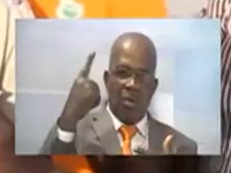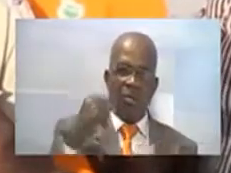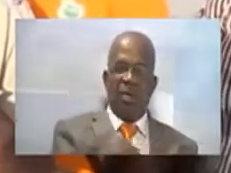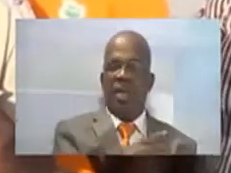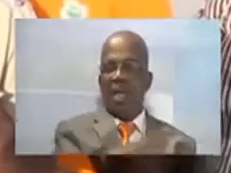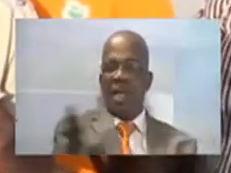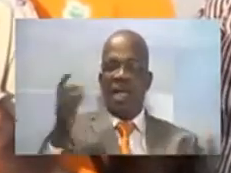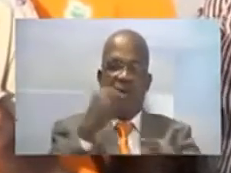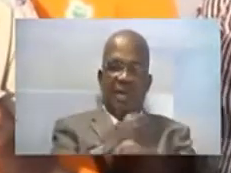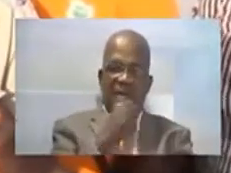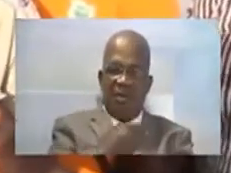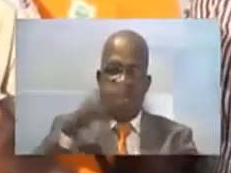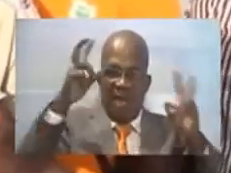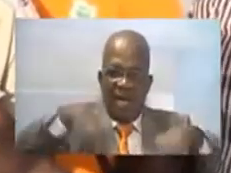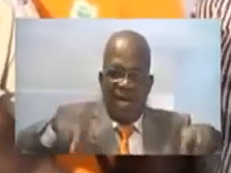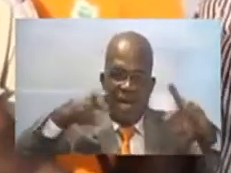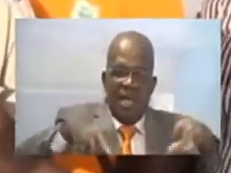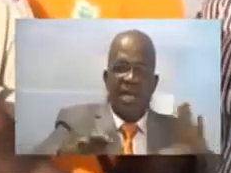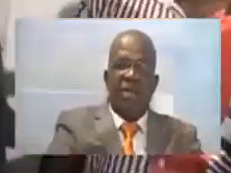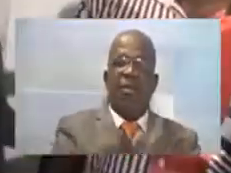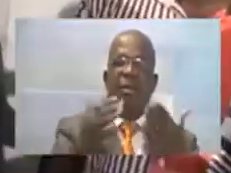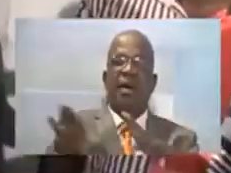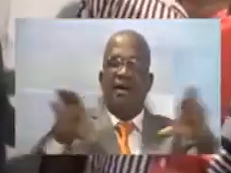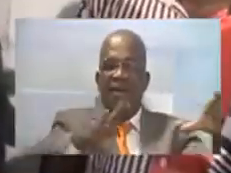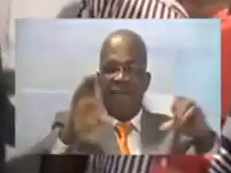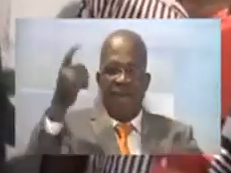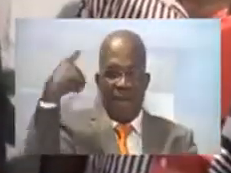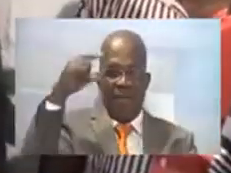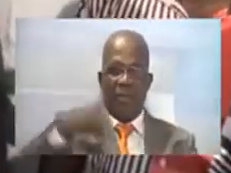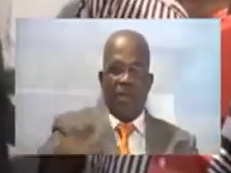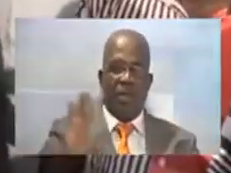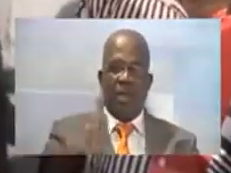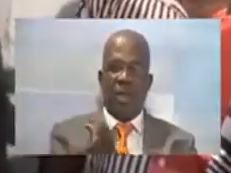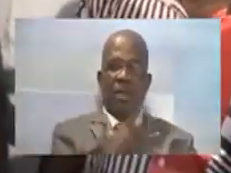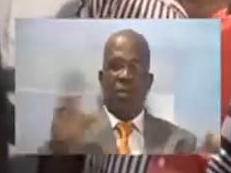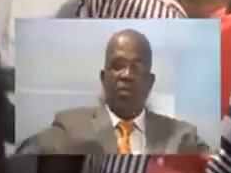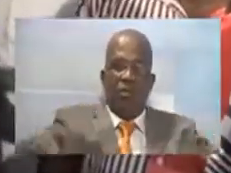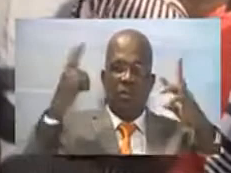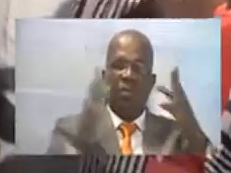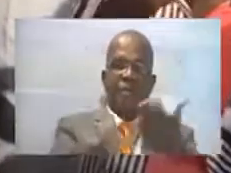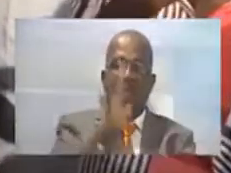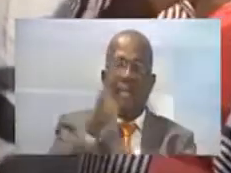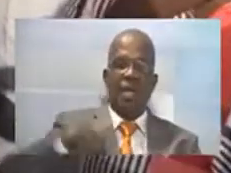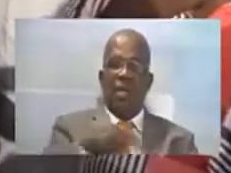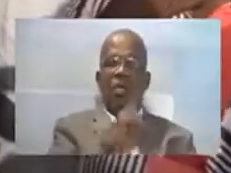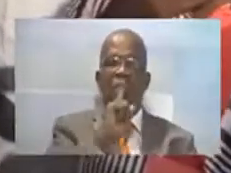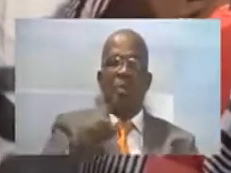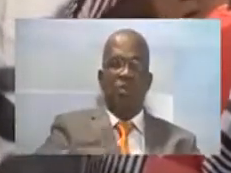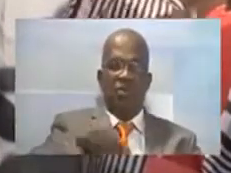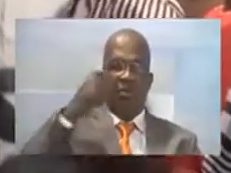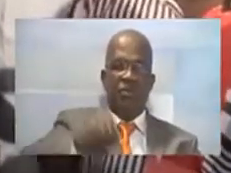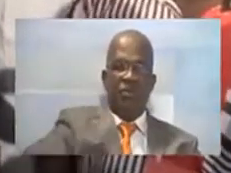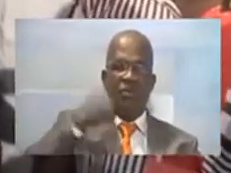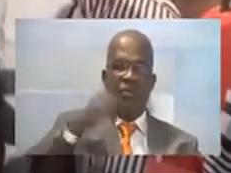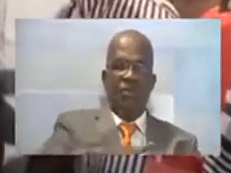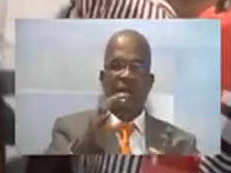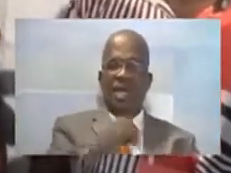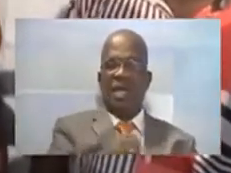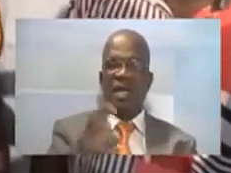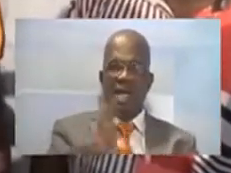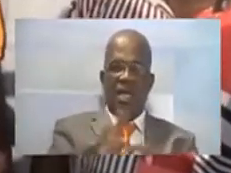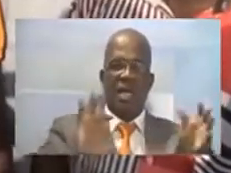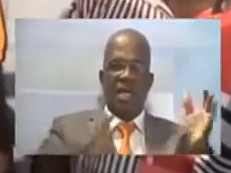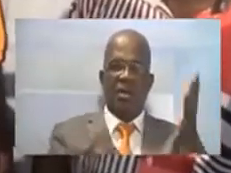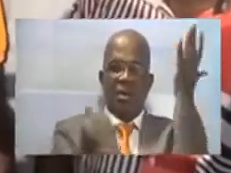comment il faut améliorer notre condition de vie sont fiers de notre pays nous sommes fiers d'être ivoiriens et c'est pas à nous qui